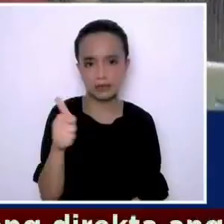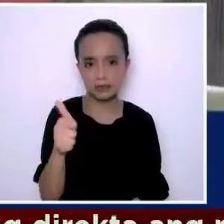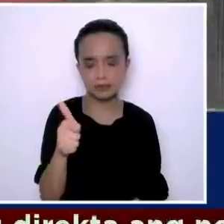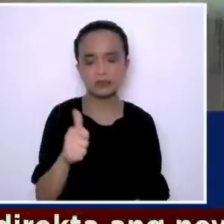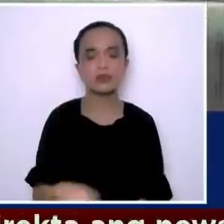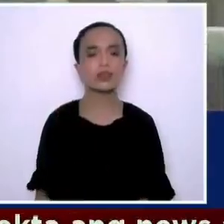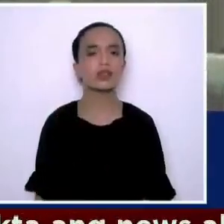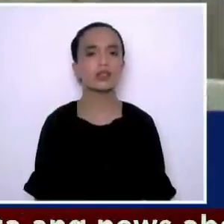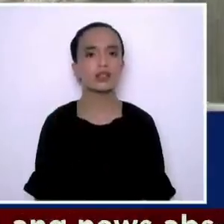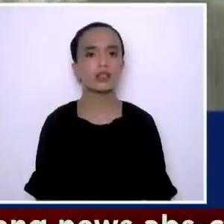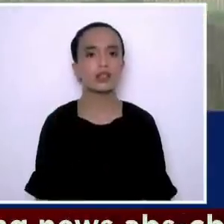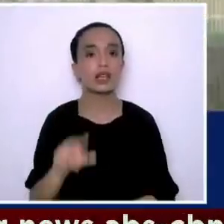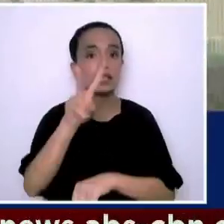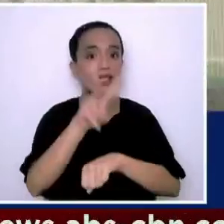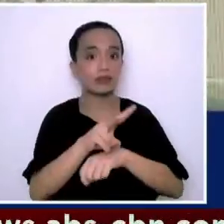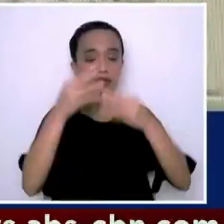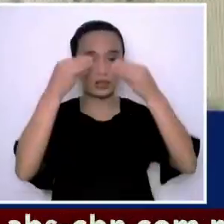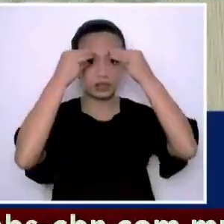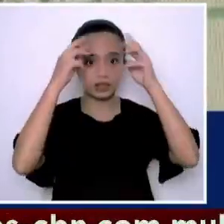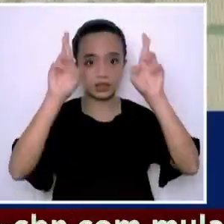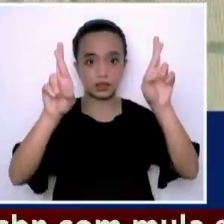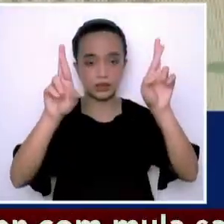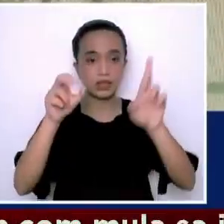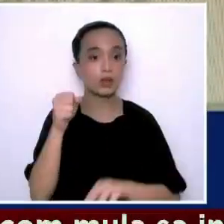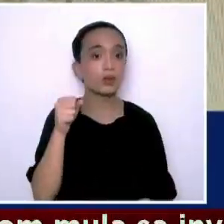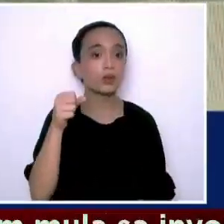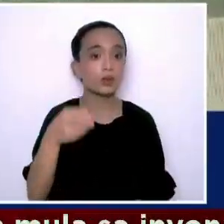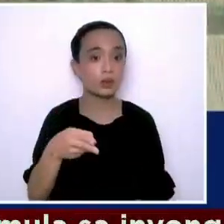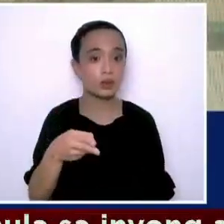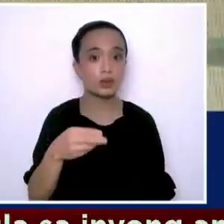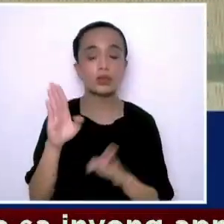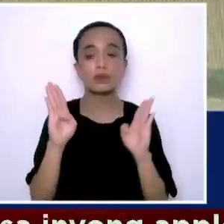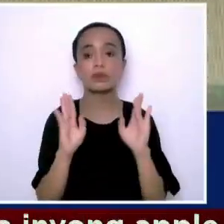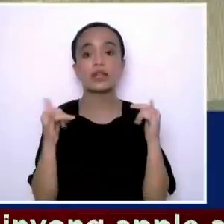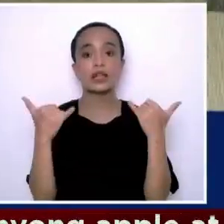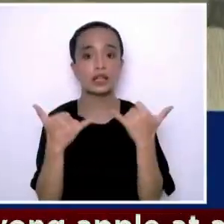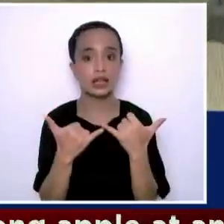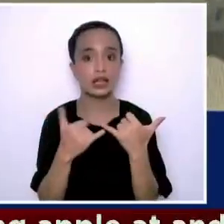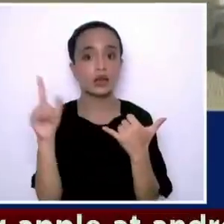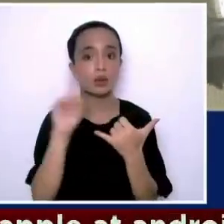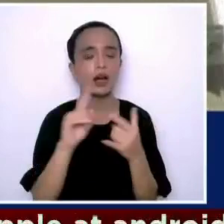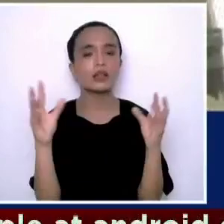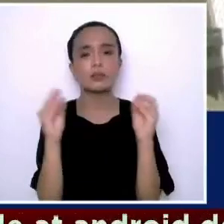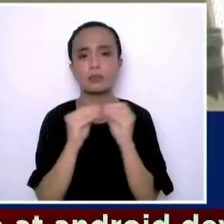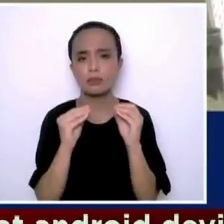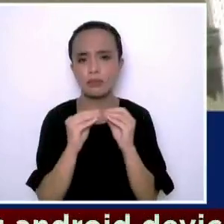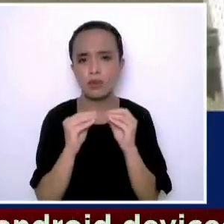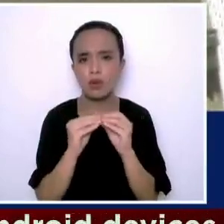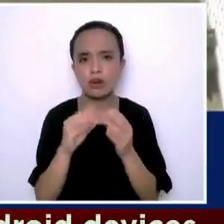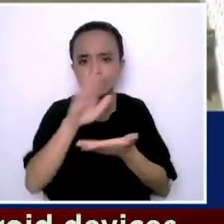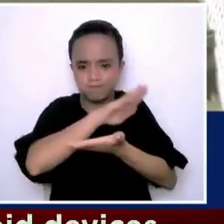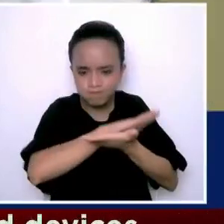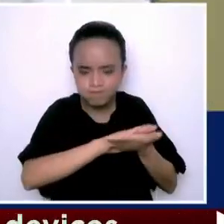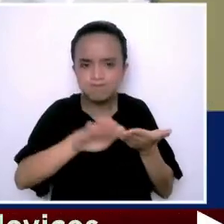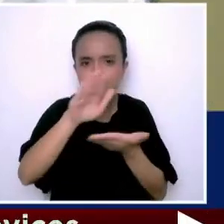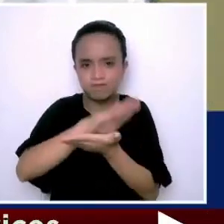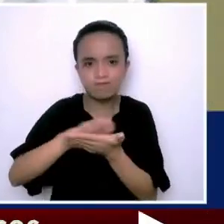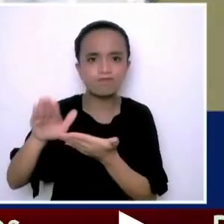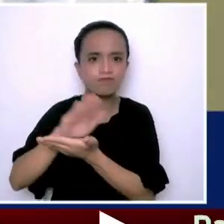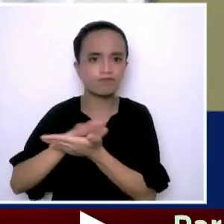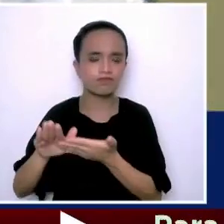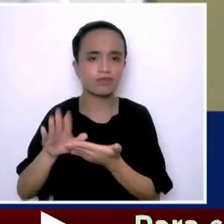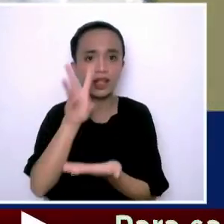Ipinag-utos ni Imus Mayor Alex Advincula sa mga barangay na paigtingin ang paglilinis ng kapaligiran